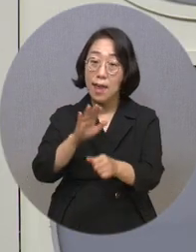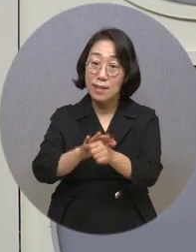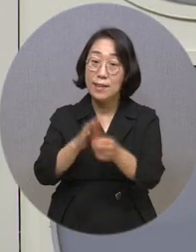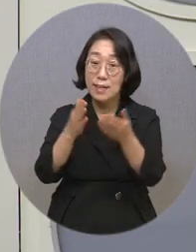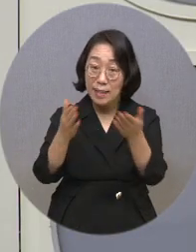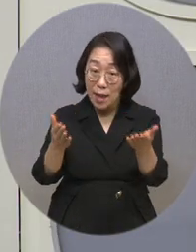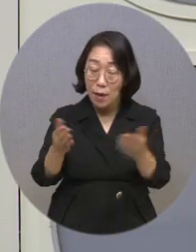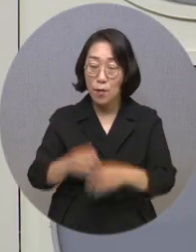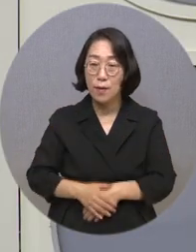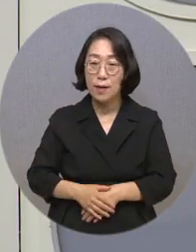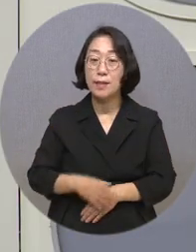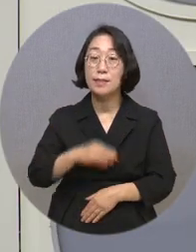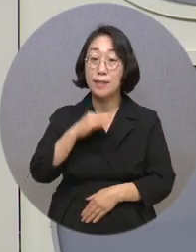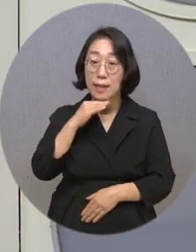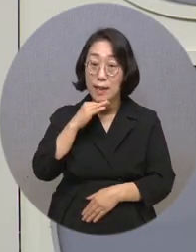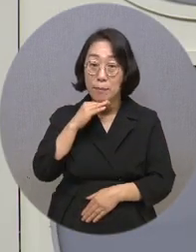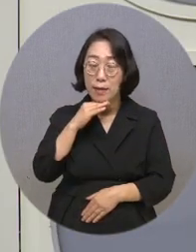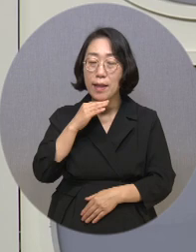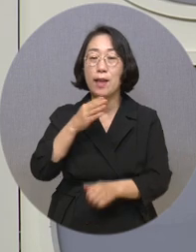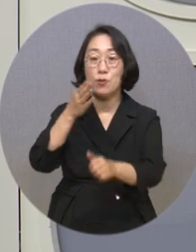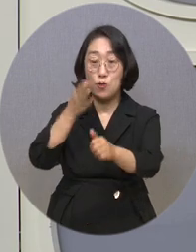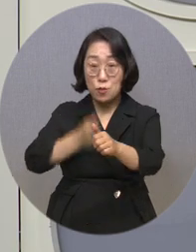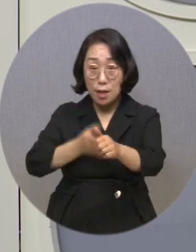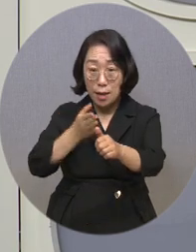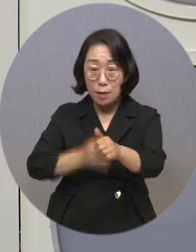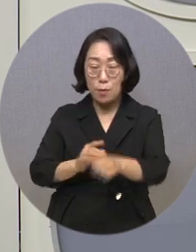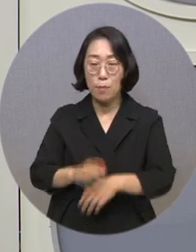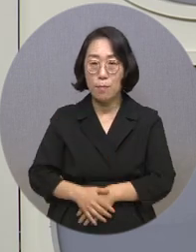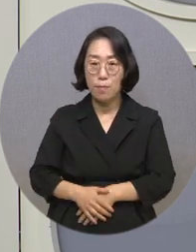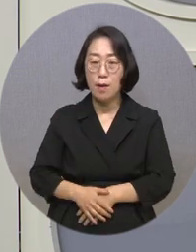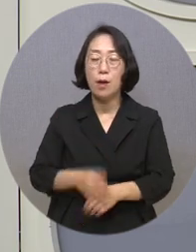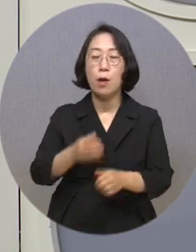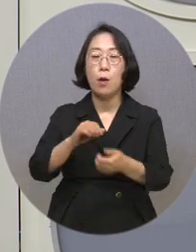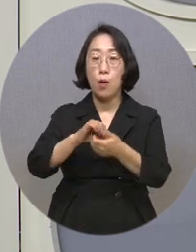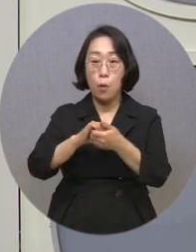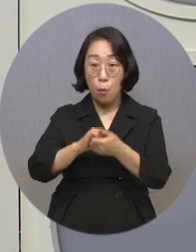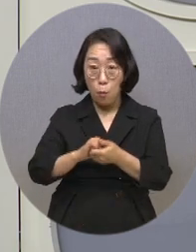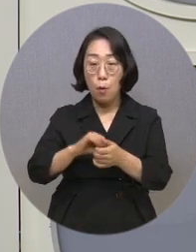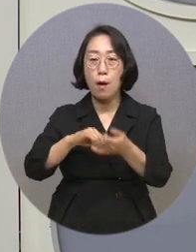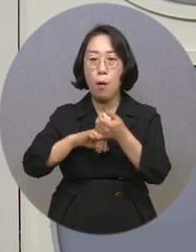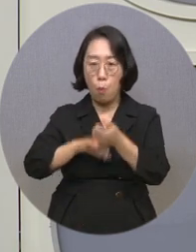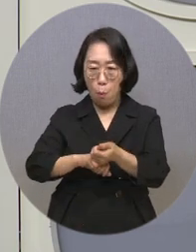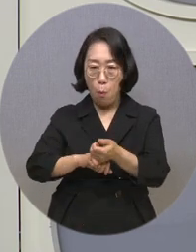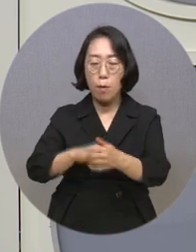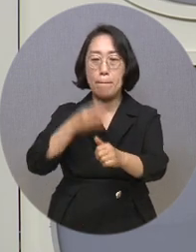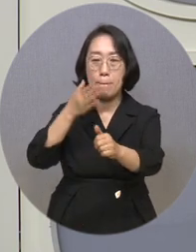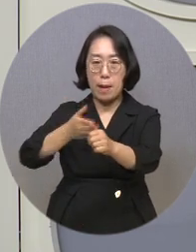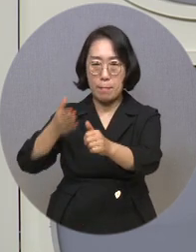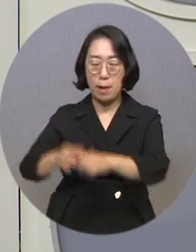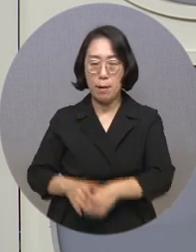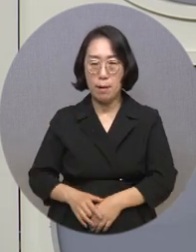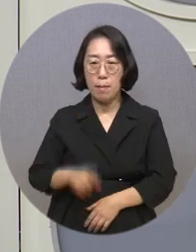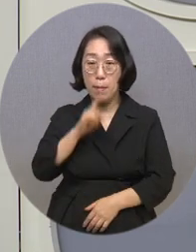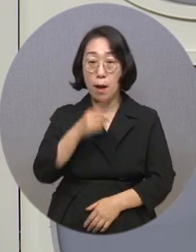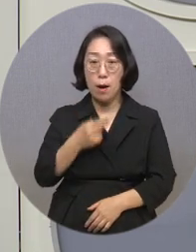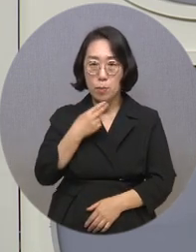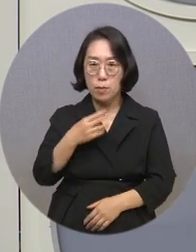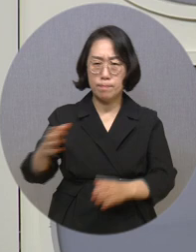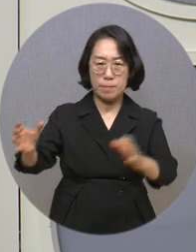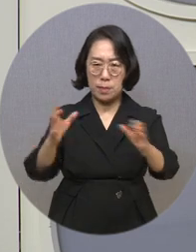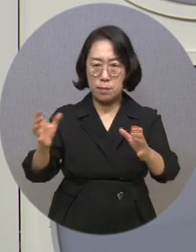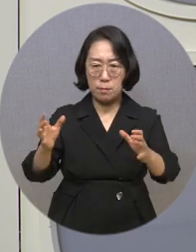그리고 어르신 잠깐만 등을 돌려주세요. 어르신 이렇게 해주세요. 꼭 얘기를 하고 해야 돼요. 얘기를 하지 않고 하면 그것도